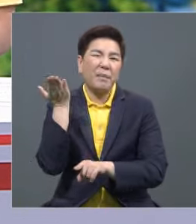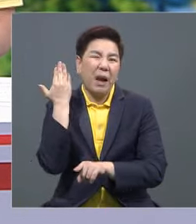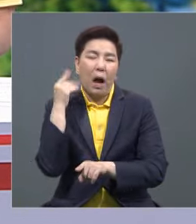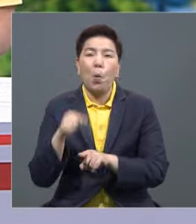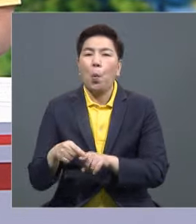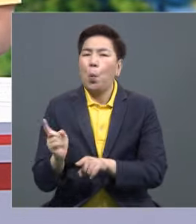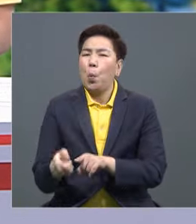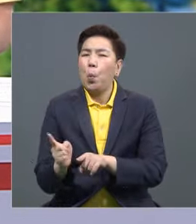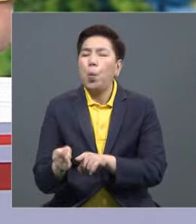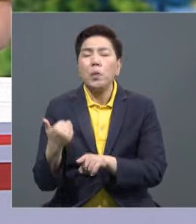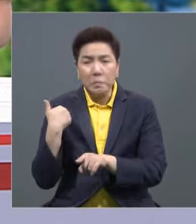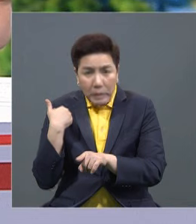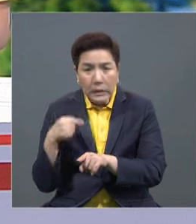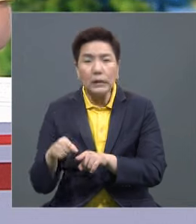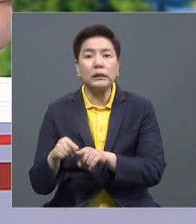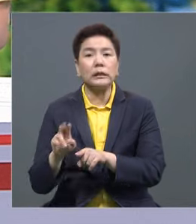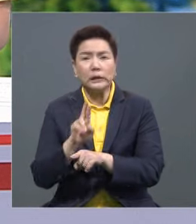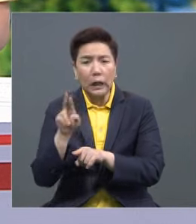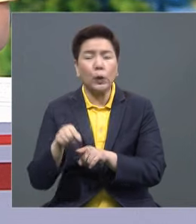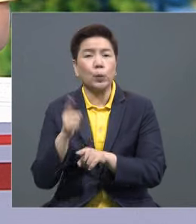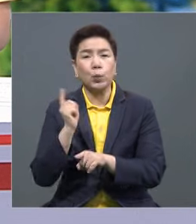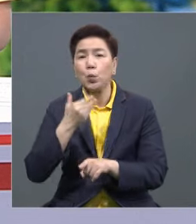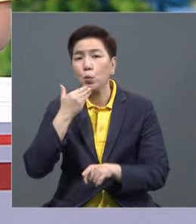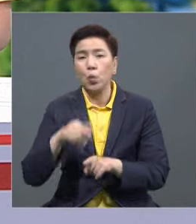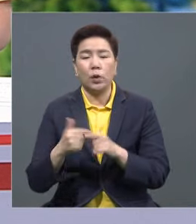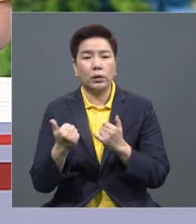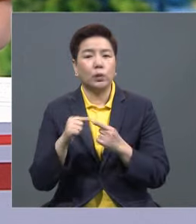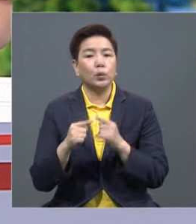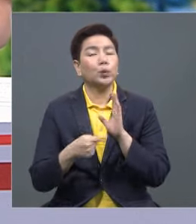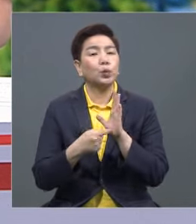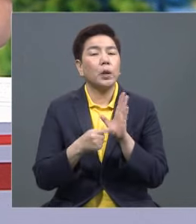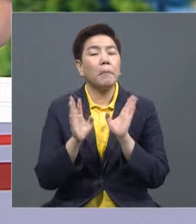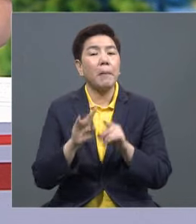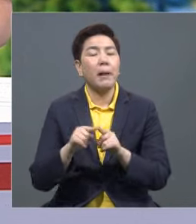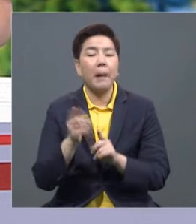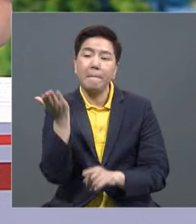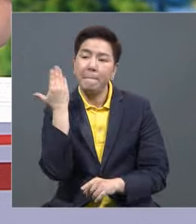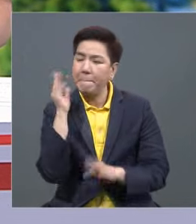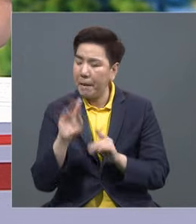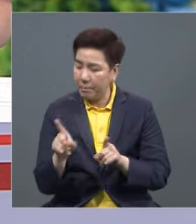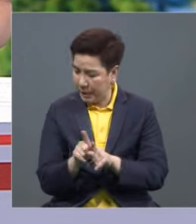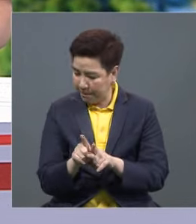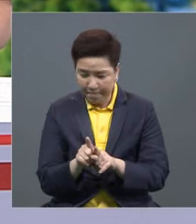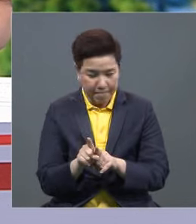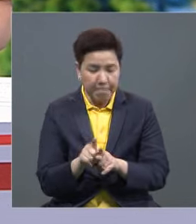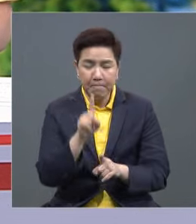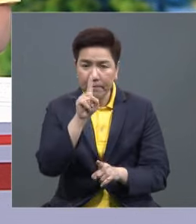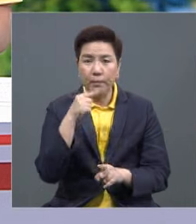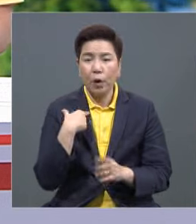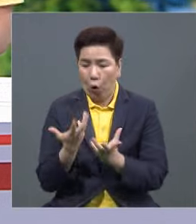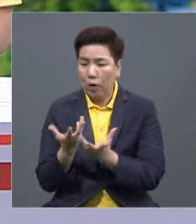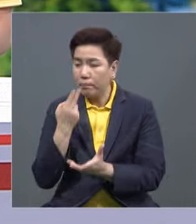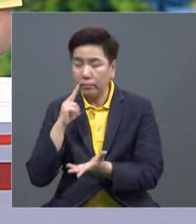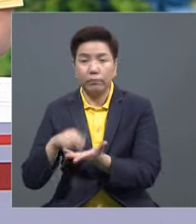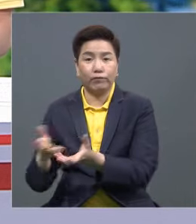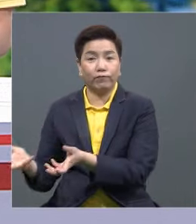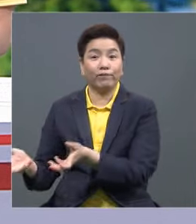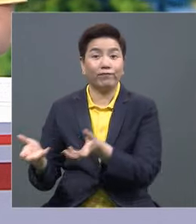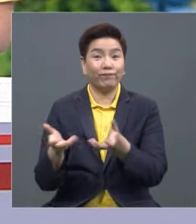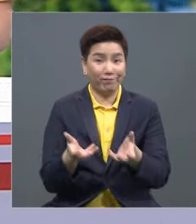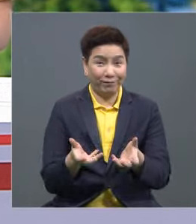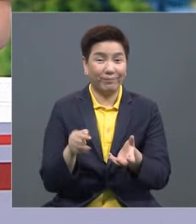เดิมอันเนี้ยมันยังคงใช้ได้ผลอยู่อ่ะเจอรี่อ่ายกตัวอย่างได้มั้ยคะอะไรบ้างยกตัวอย่างอย่างเช่นว่าอ่ามีพัสดุมานะค่ะ